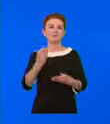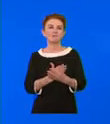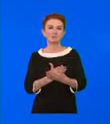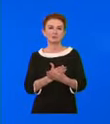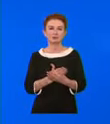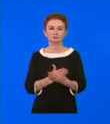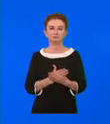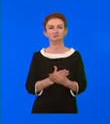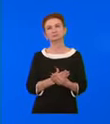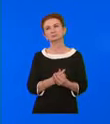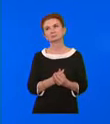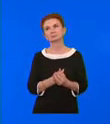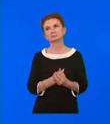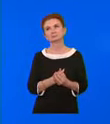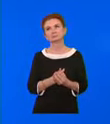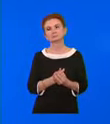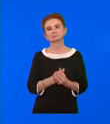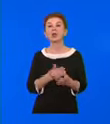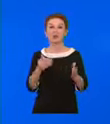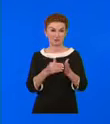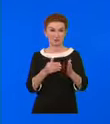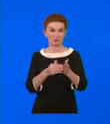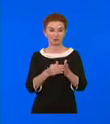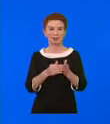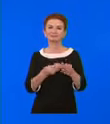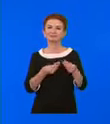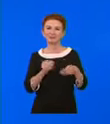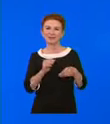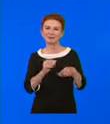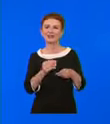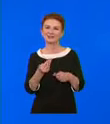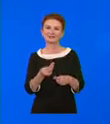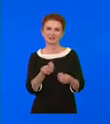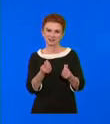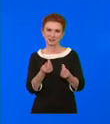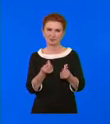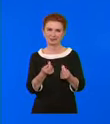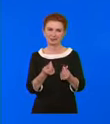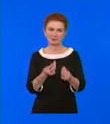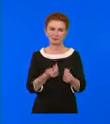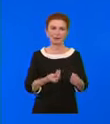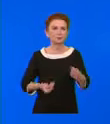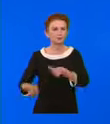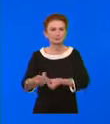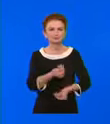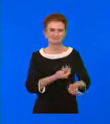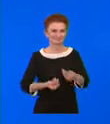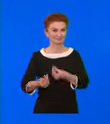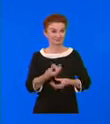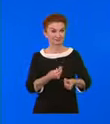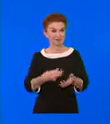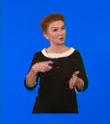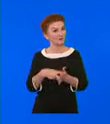które wymagają większego zastrzyku płynności, dodatkowego kapitału czy gwarancji,